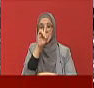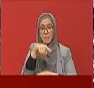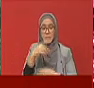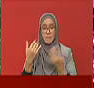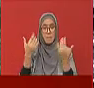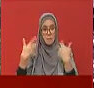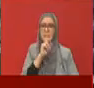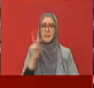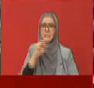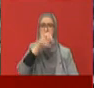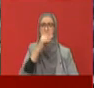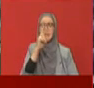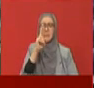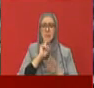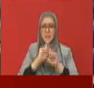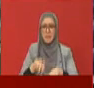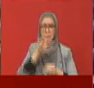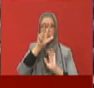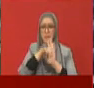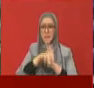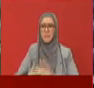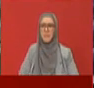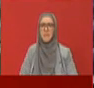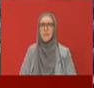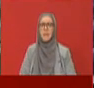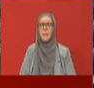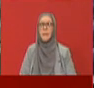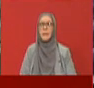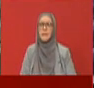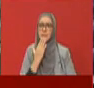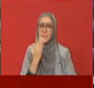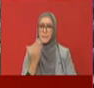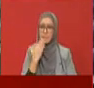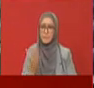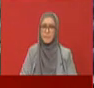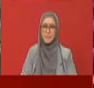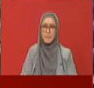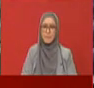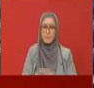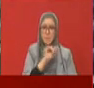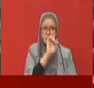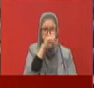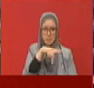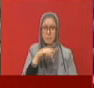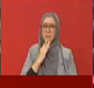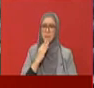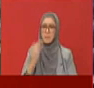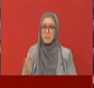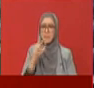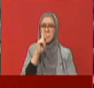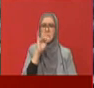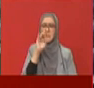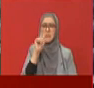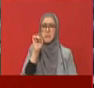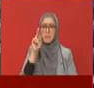di Program Perumahan Rakyat PPR, penghuni rumah kebajikan, mangsa-mangsa bencana dan lain-lain kumpulan sasar